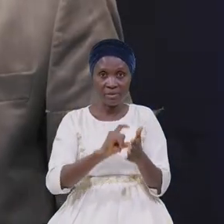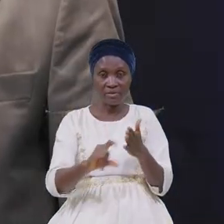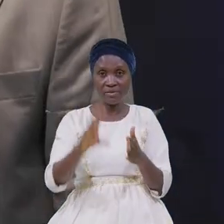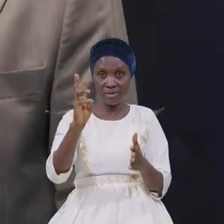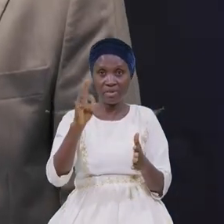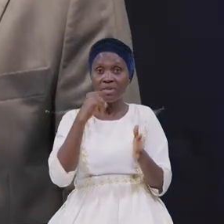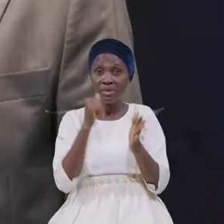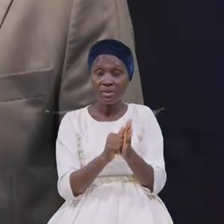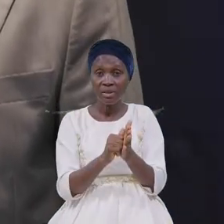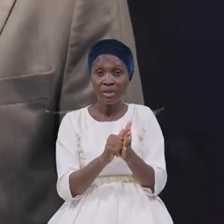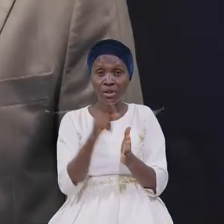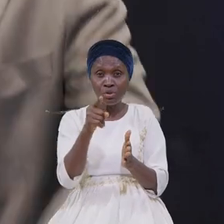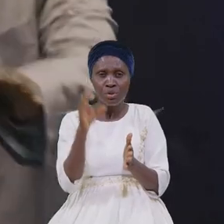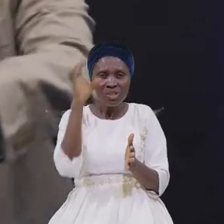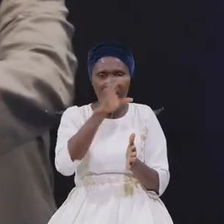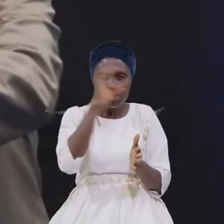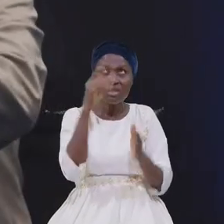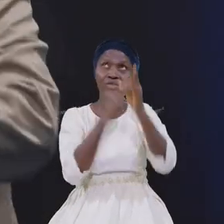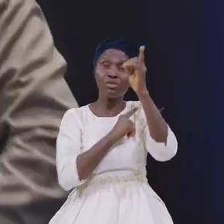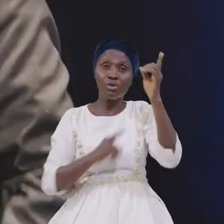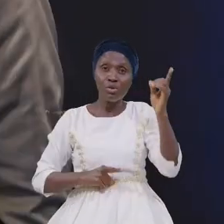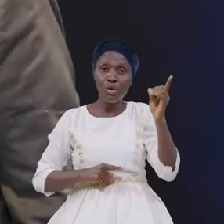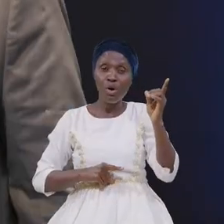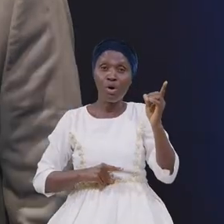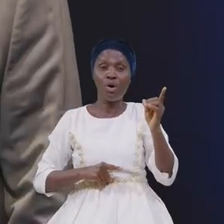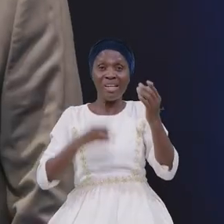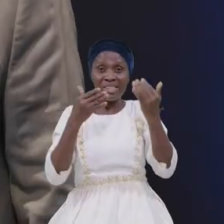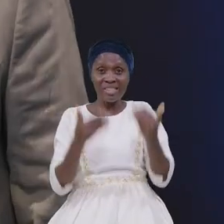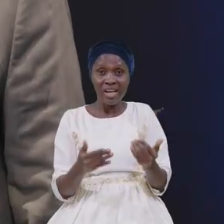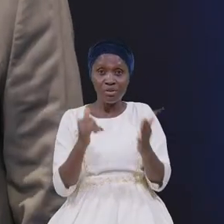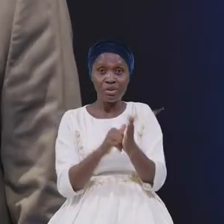Ésaïe chapitre 55